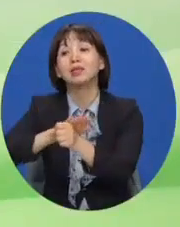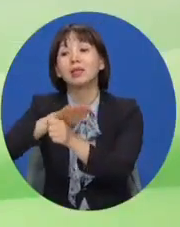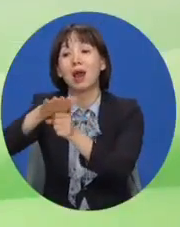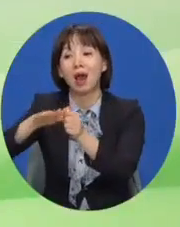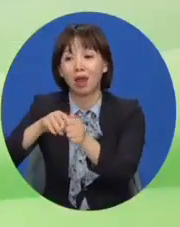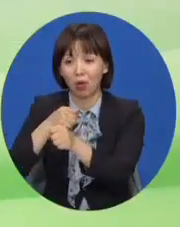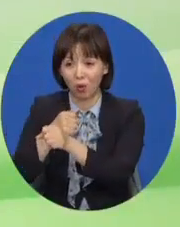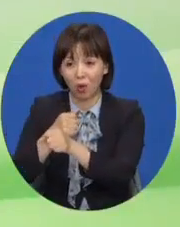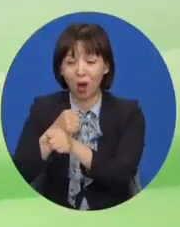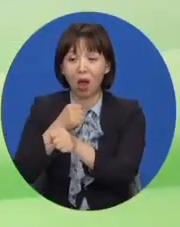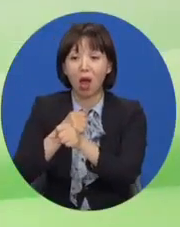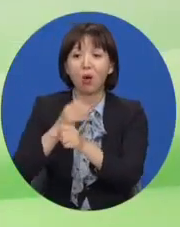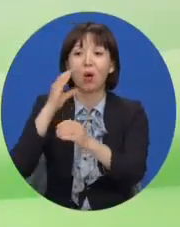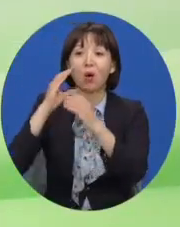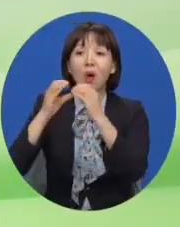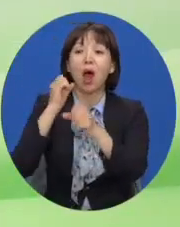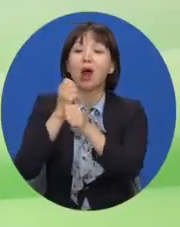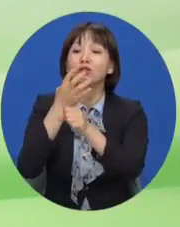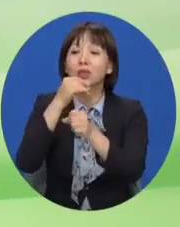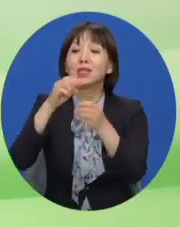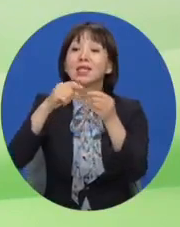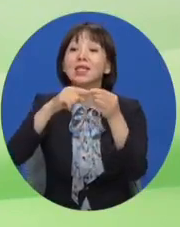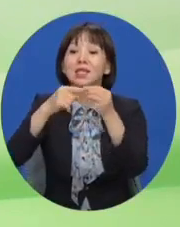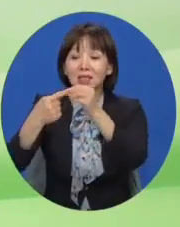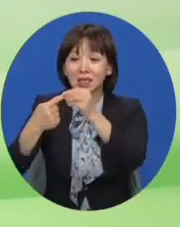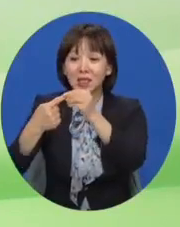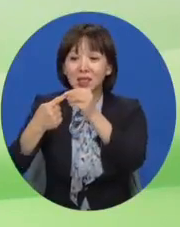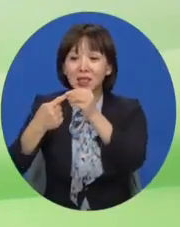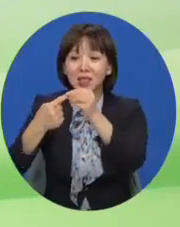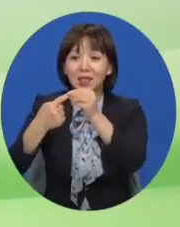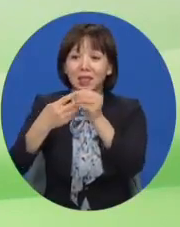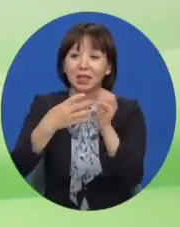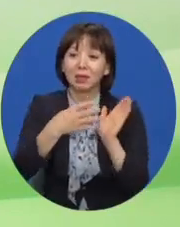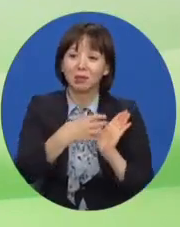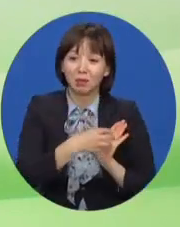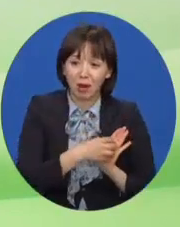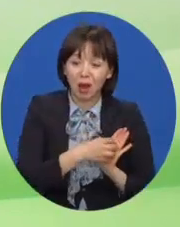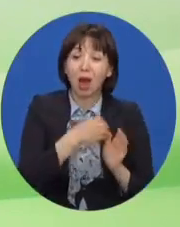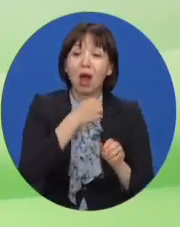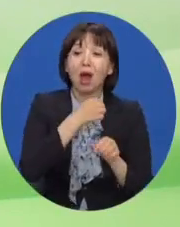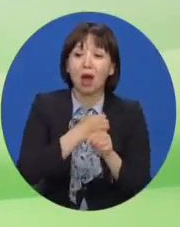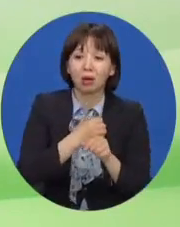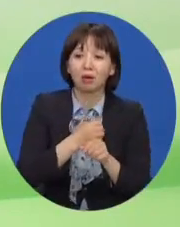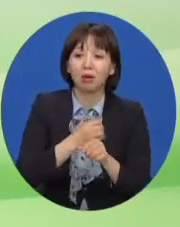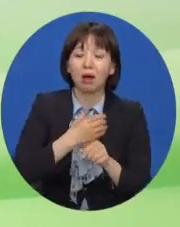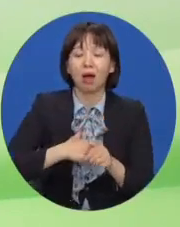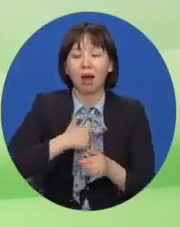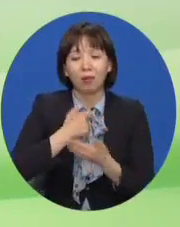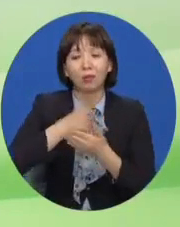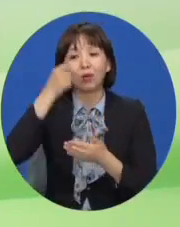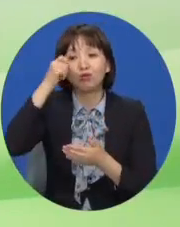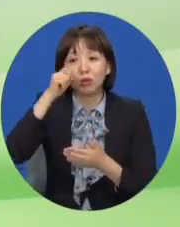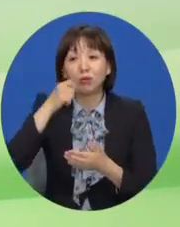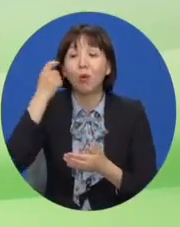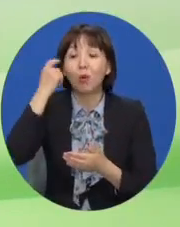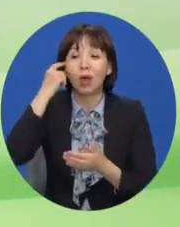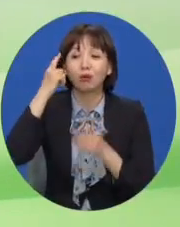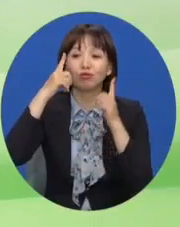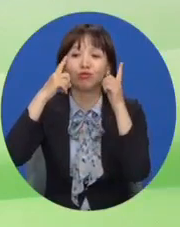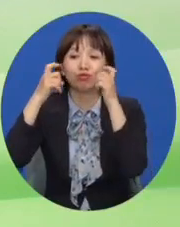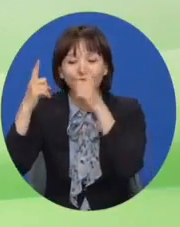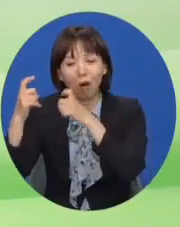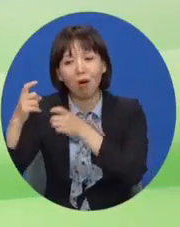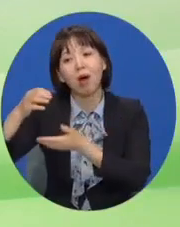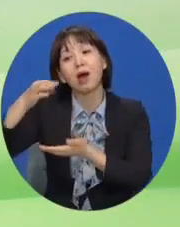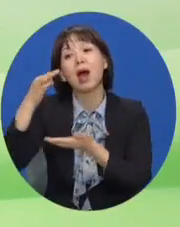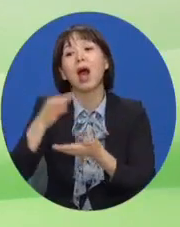라고 서툴게 쓴 글씨 우리는 그걸 달아주는 아이를 얼싸안고 울었죠. 왜 그렇습니까? 추억이 있고